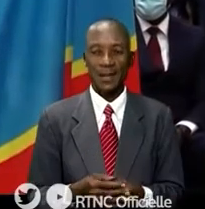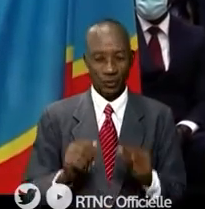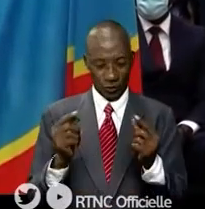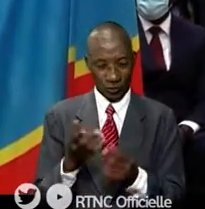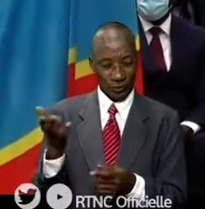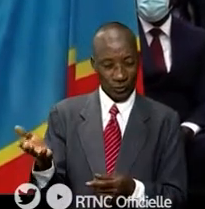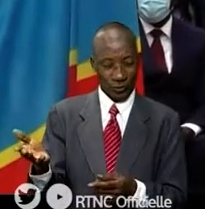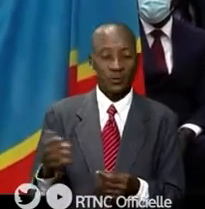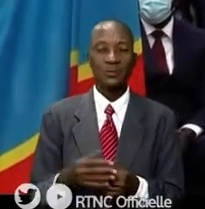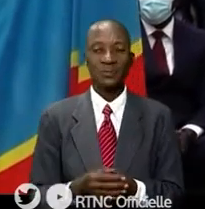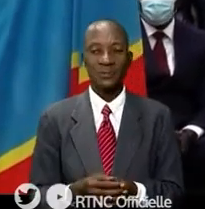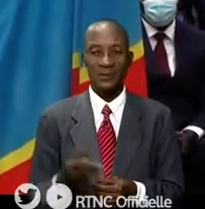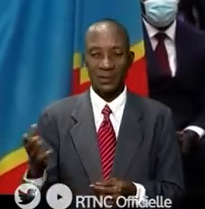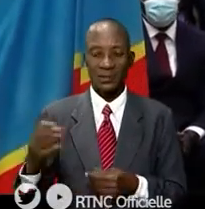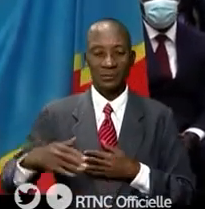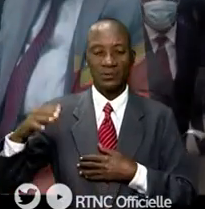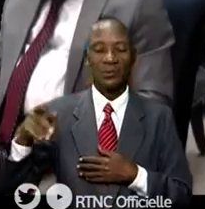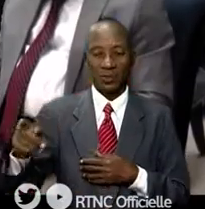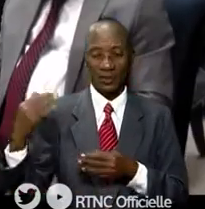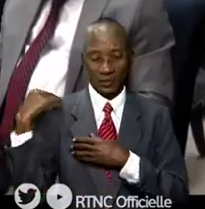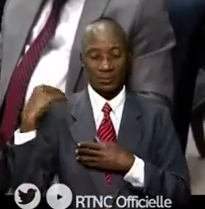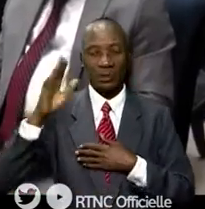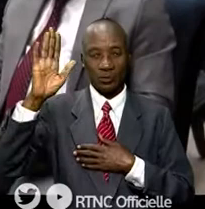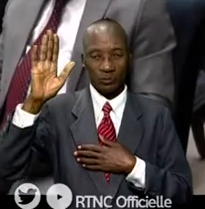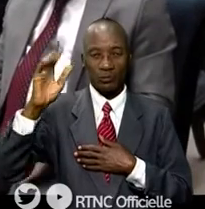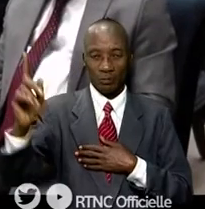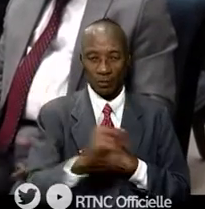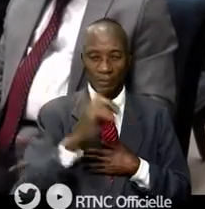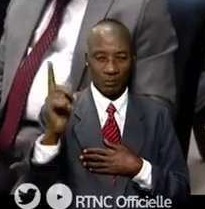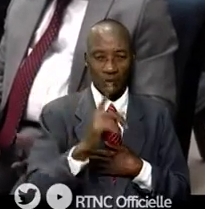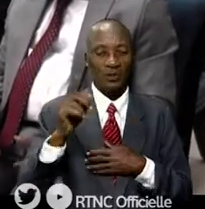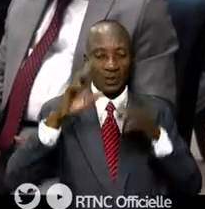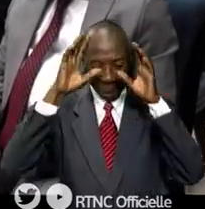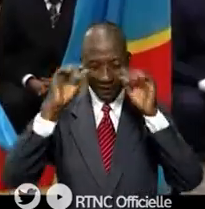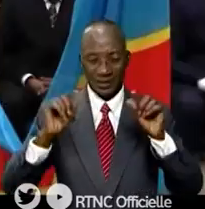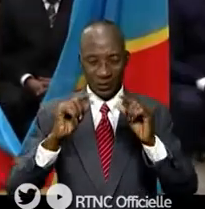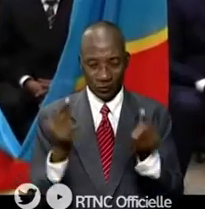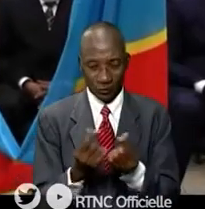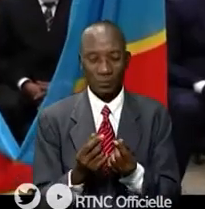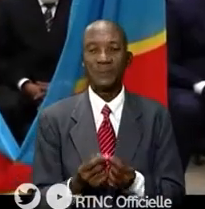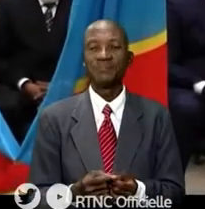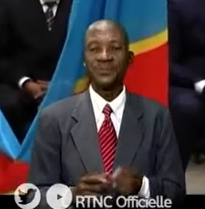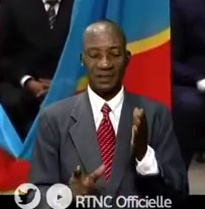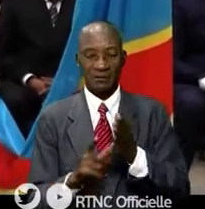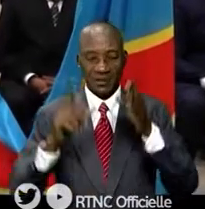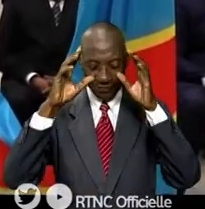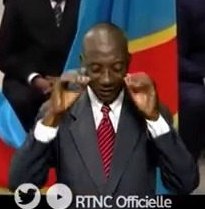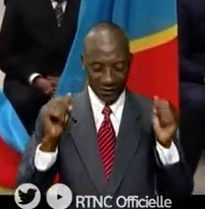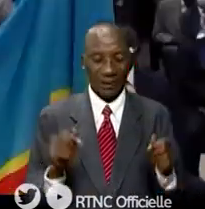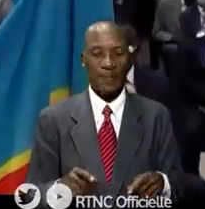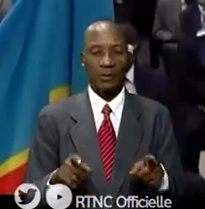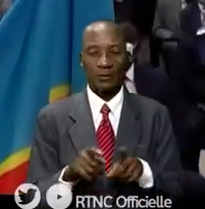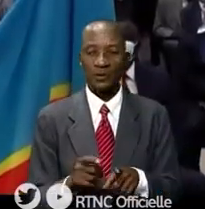administratif a reçu les serments de Christian Katende, président du collège, Lydie Omanga, vice-présidente, et de